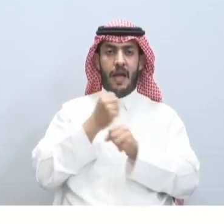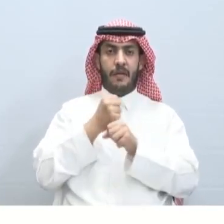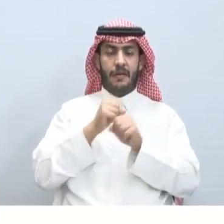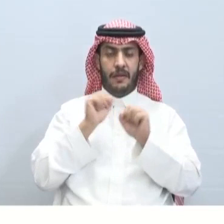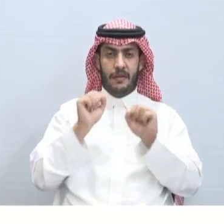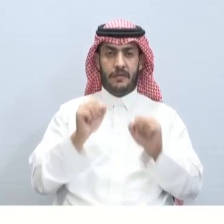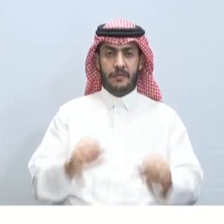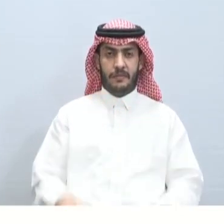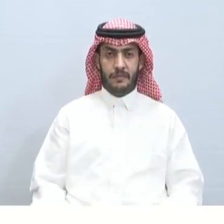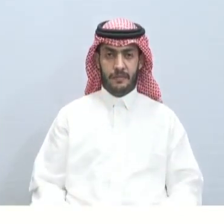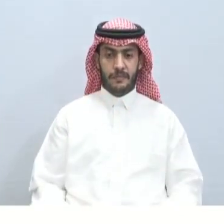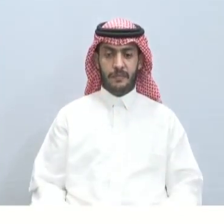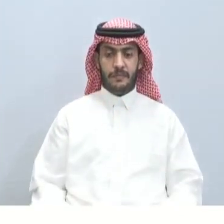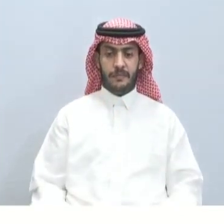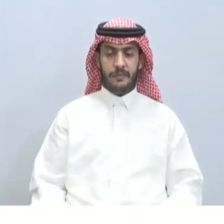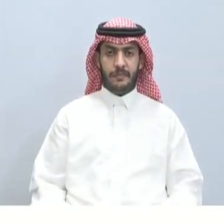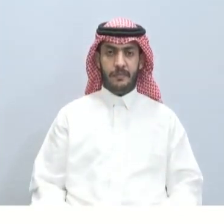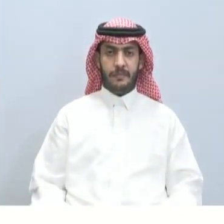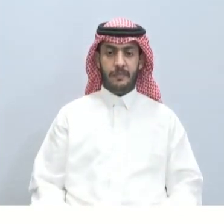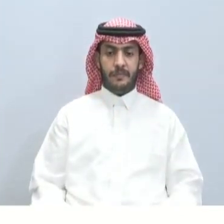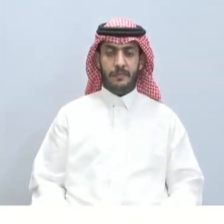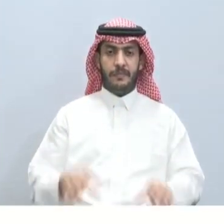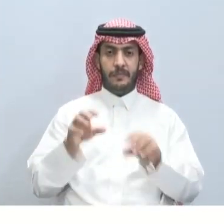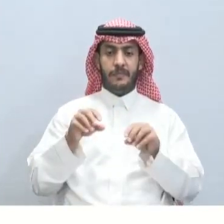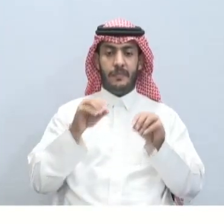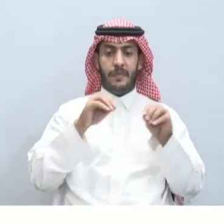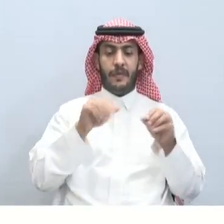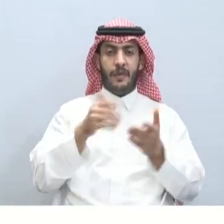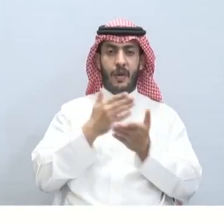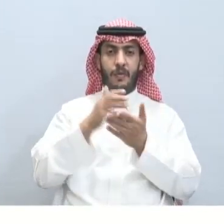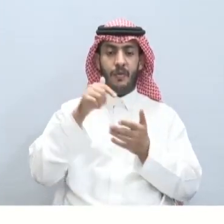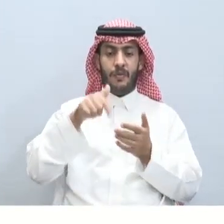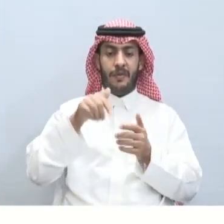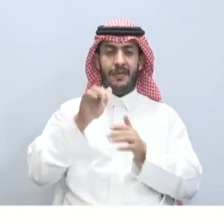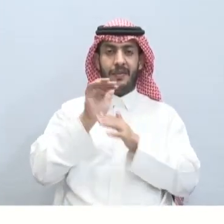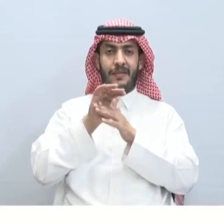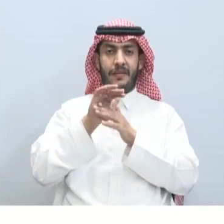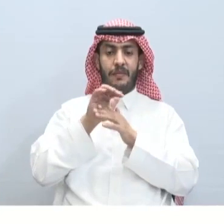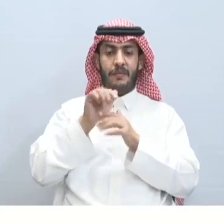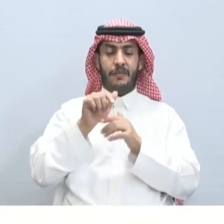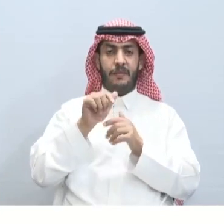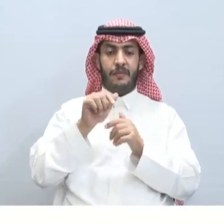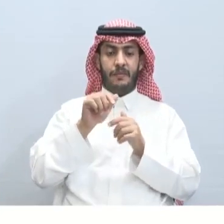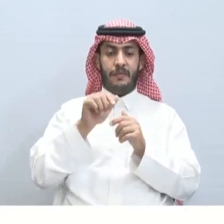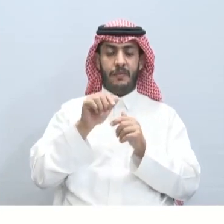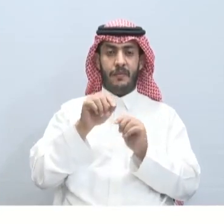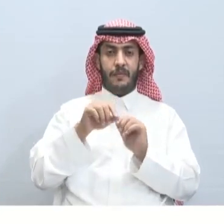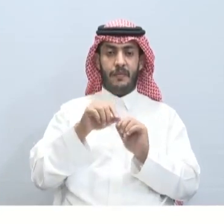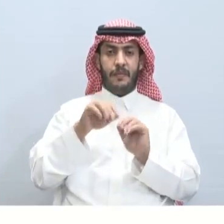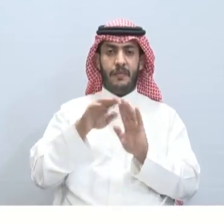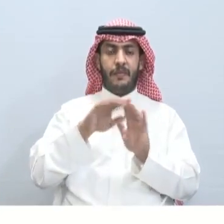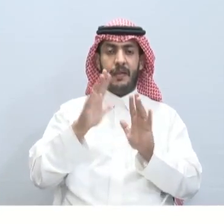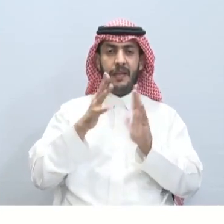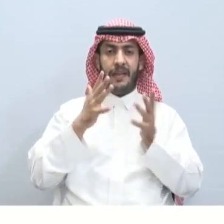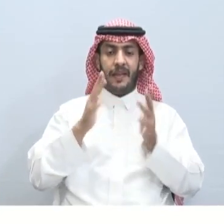وعملياتها الرئيسه ناتي اليوم او نستكمل اليوم ايضا هذا الدرس وسنتحدث عن